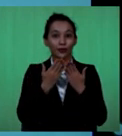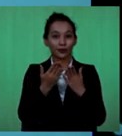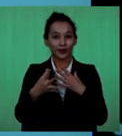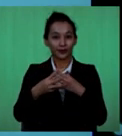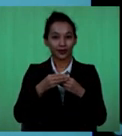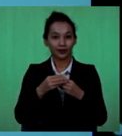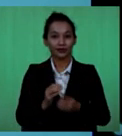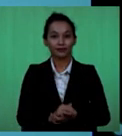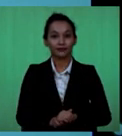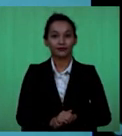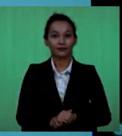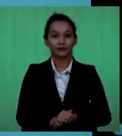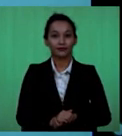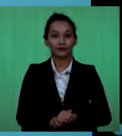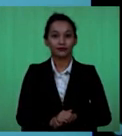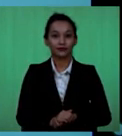albatta.